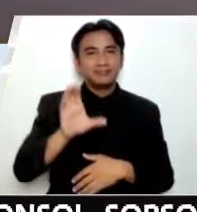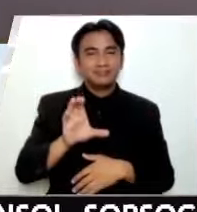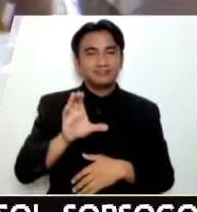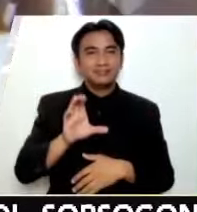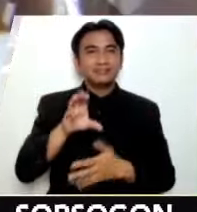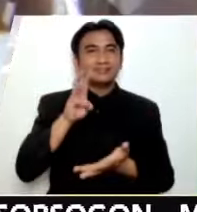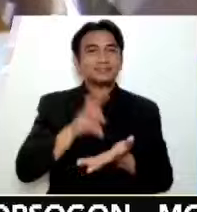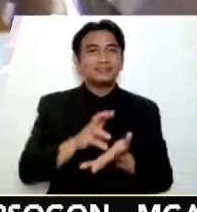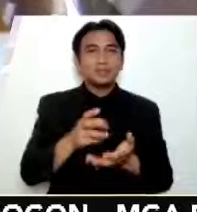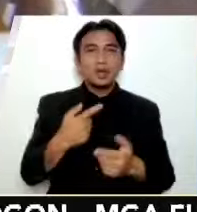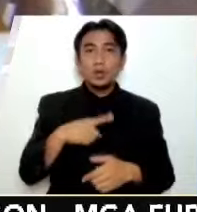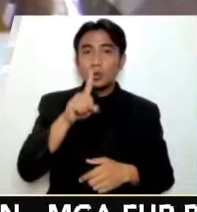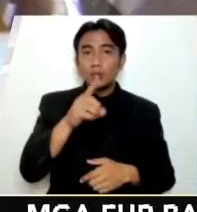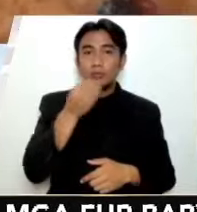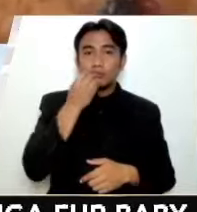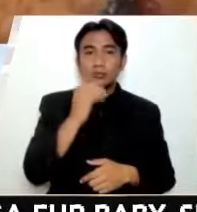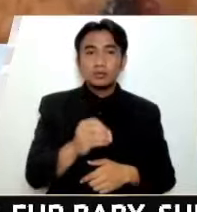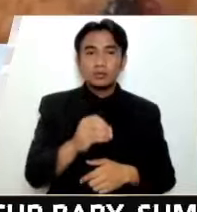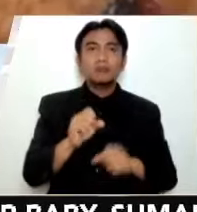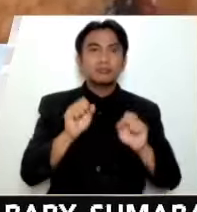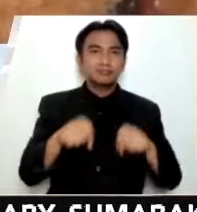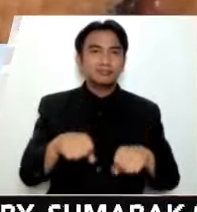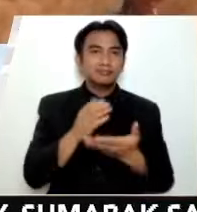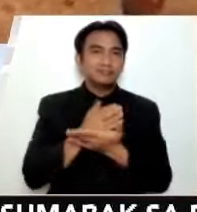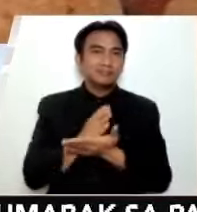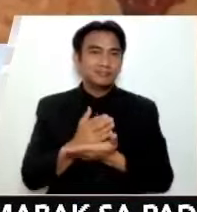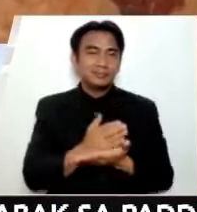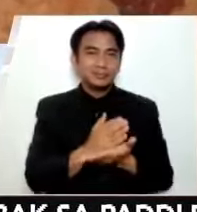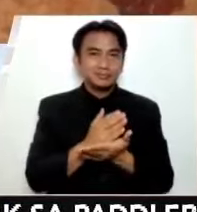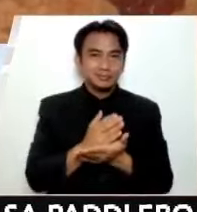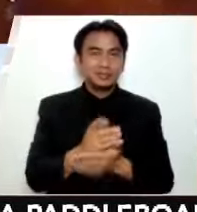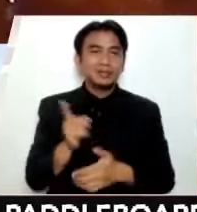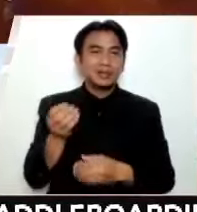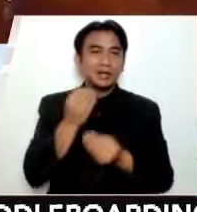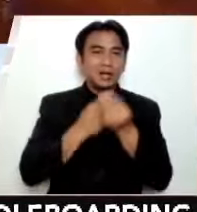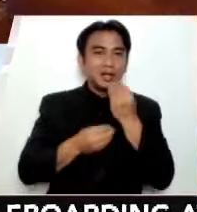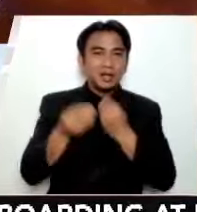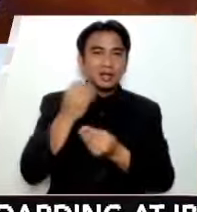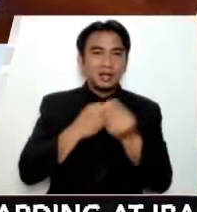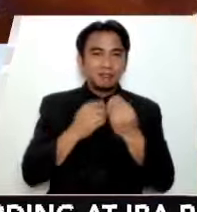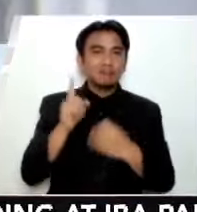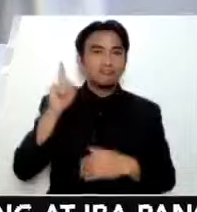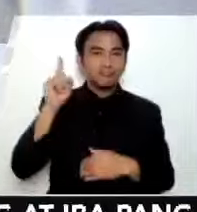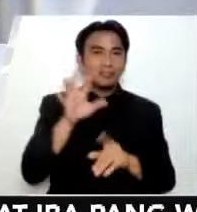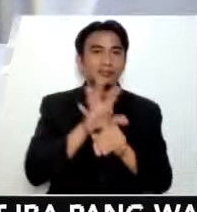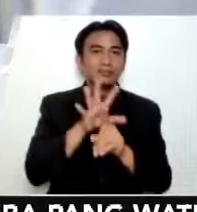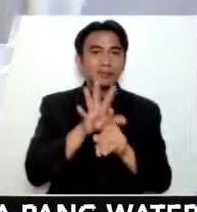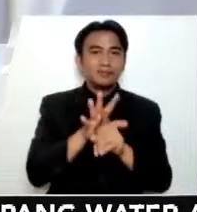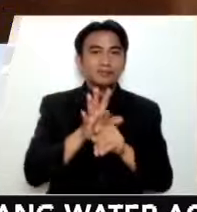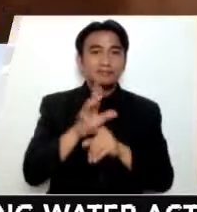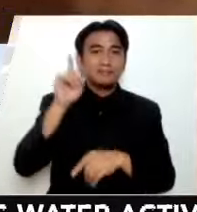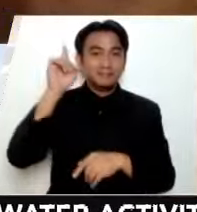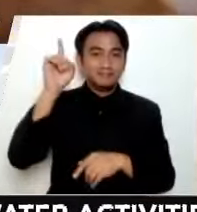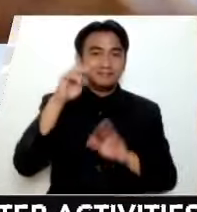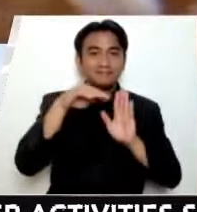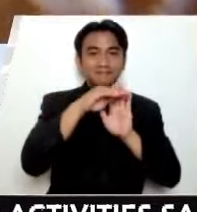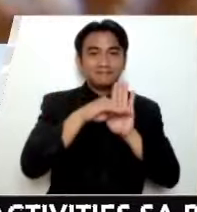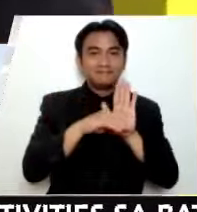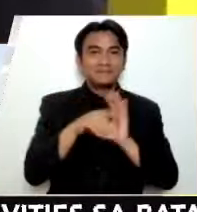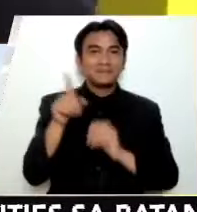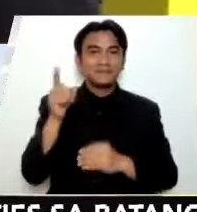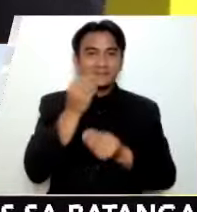order, good for sharing na raw. Best sellers ang sriracha and lime, yangnyeom chicken, soy garlic at honey